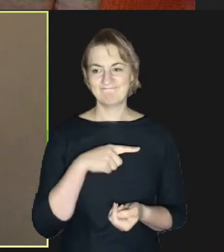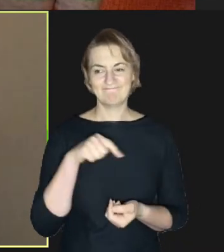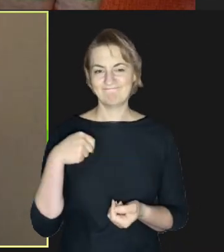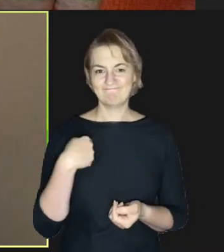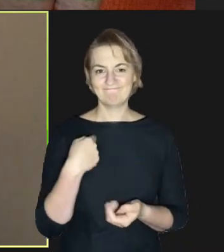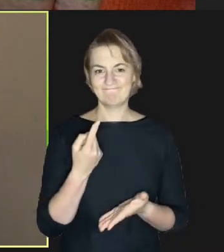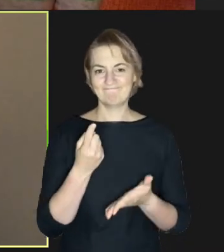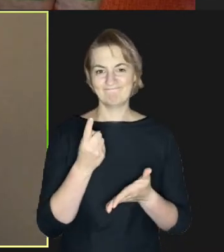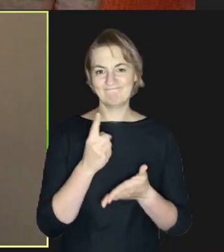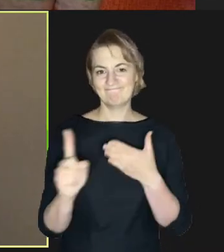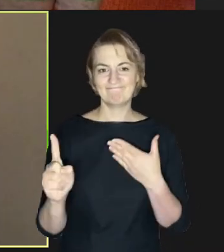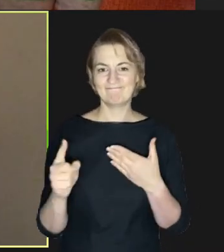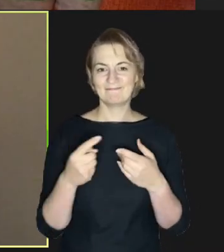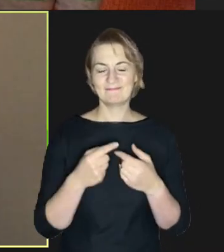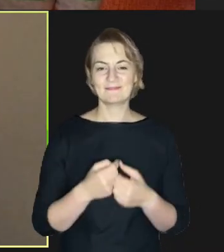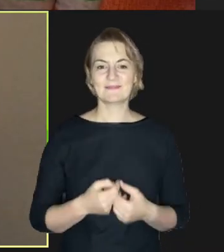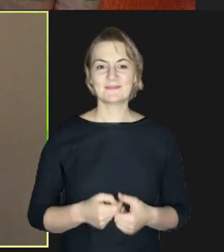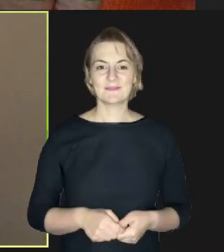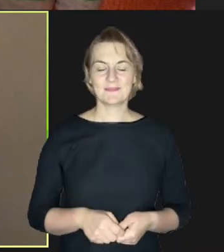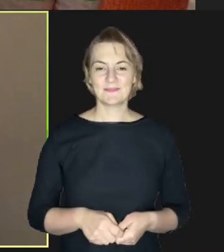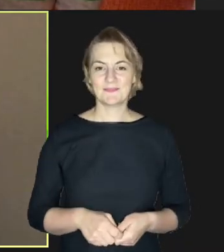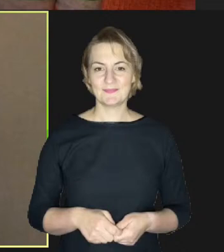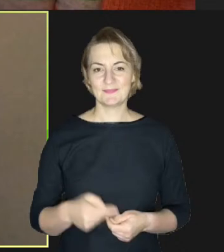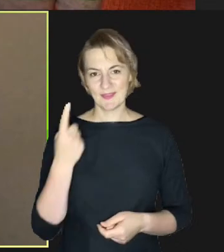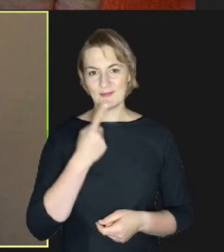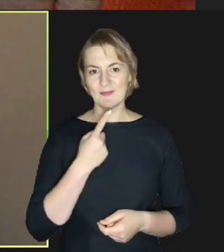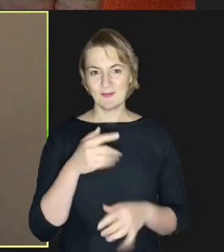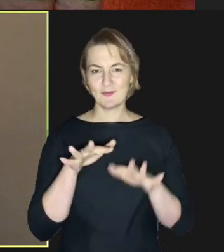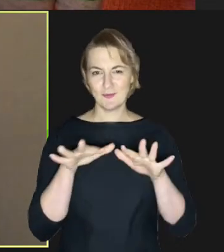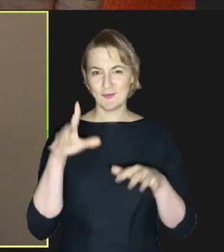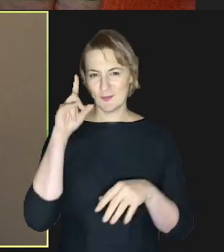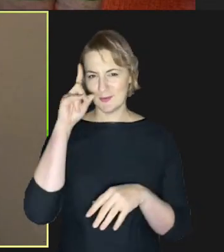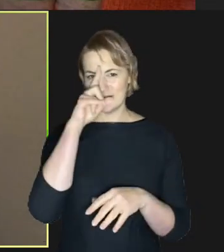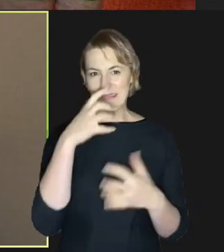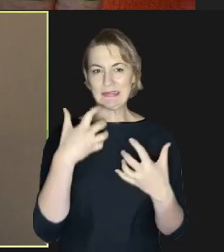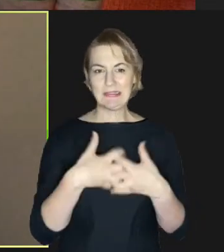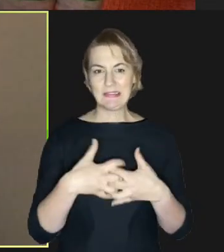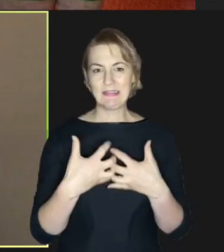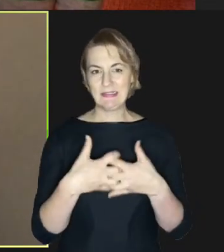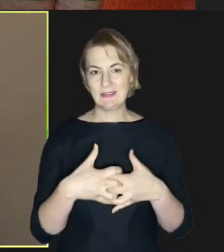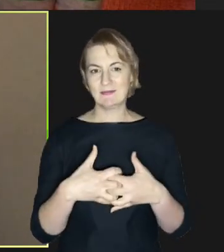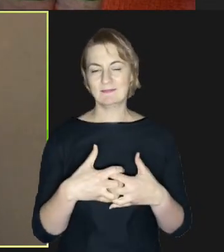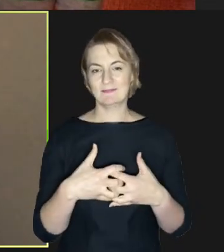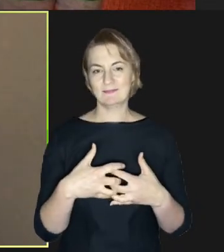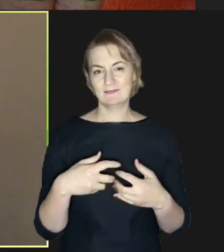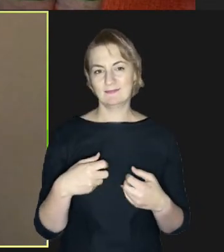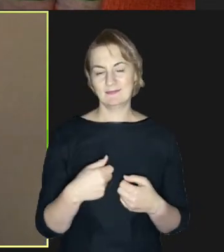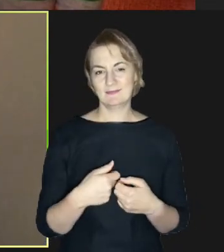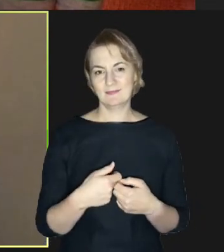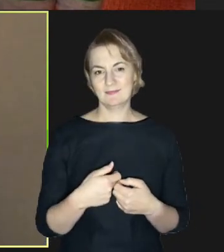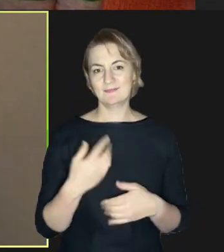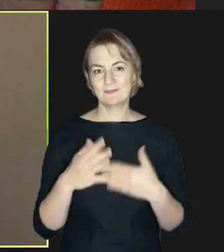nie ogarniemy tego tematu. Ja myślę, że tu wiele ludzkich umysłów, które dojrzeją